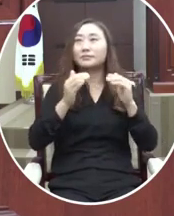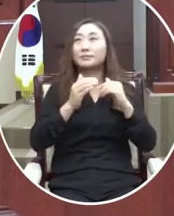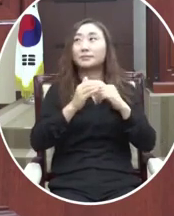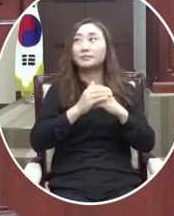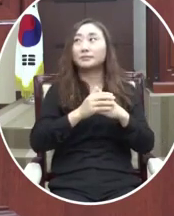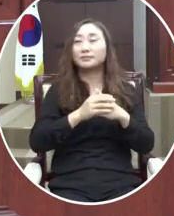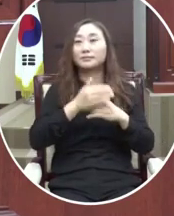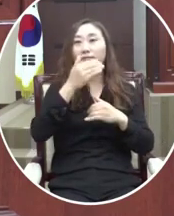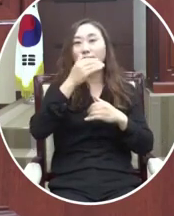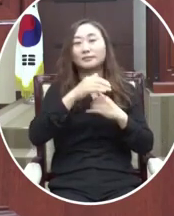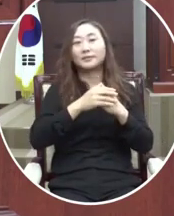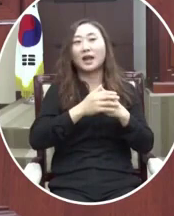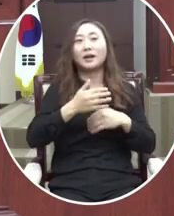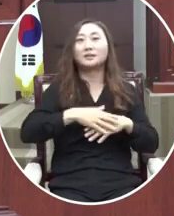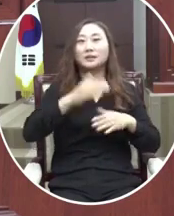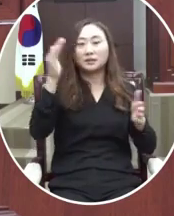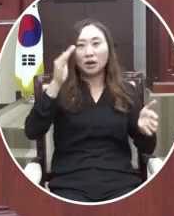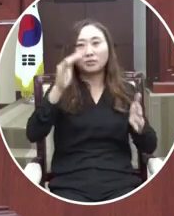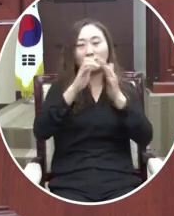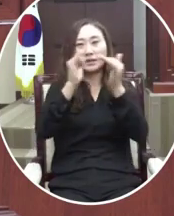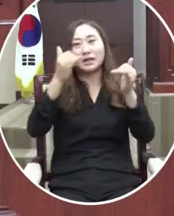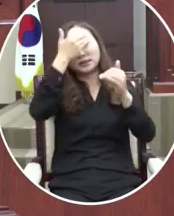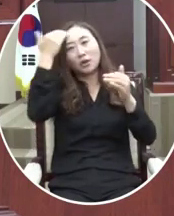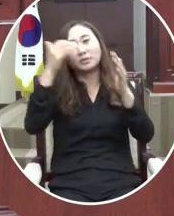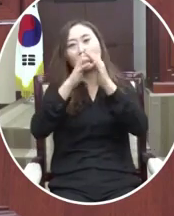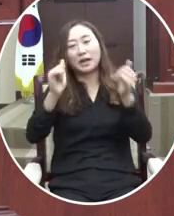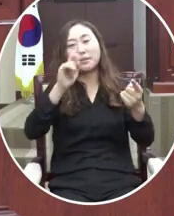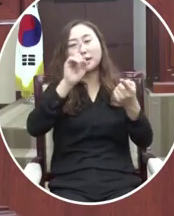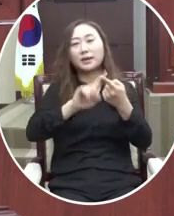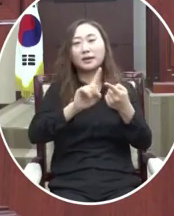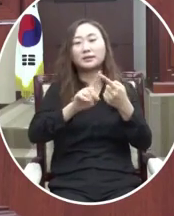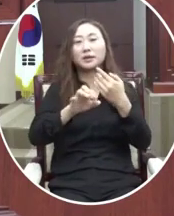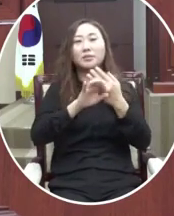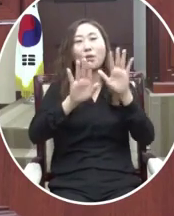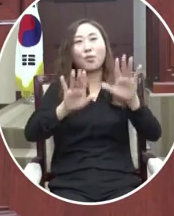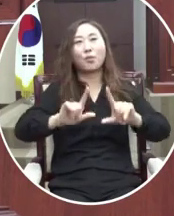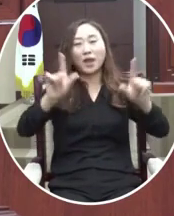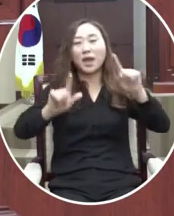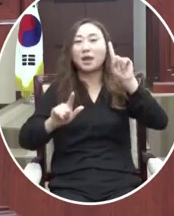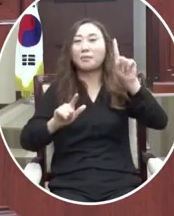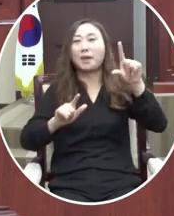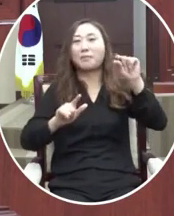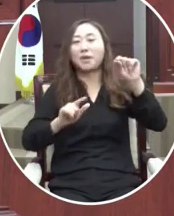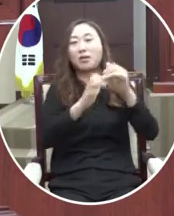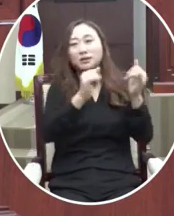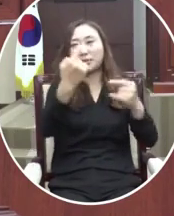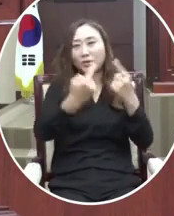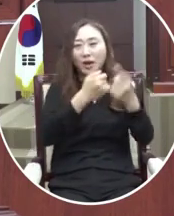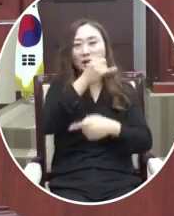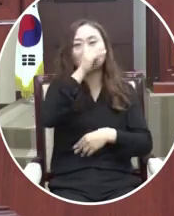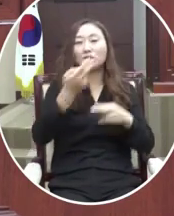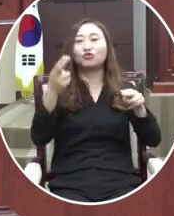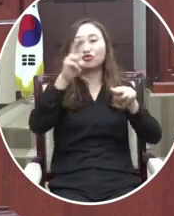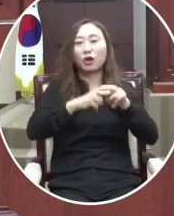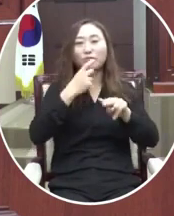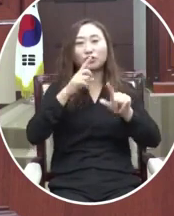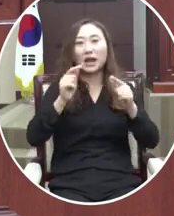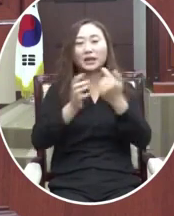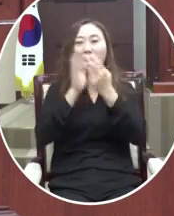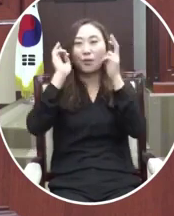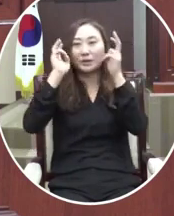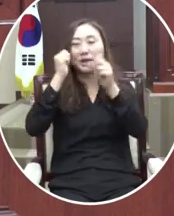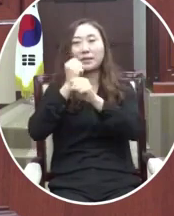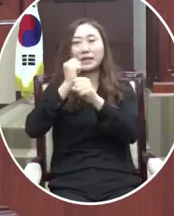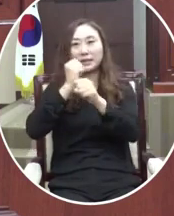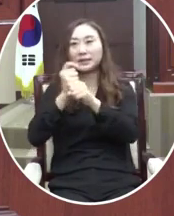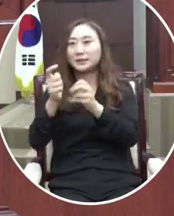작년만 개관한 청년 일자리 센터 청년 내일에는 올 한해 만 명의 청년이 다녀갔습니다 취업을 넘어서 창업을